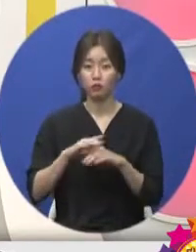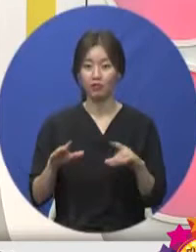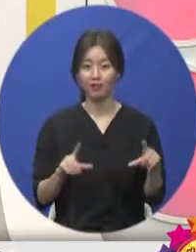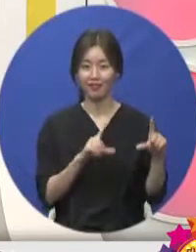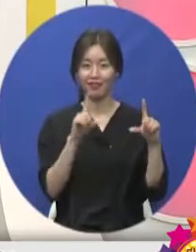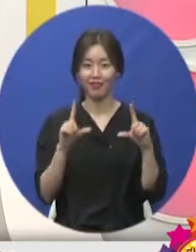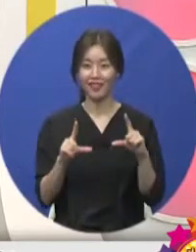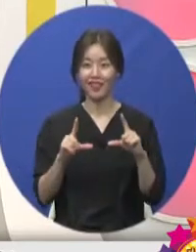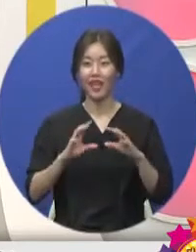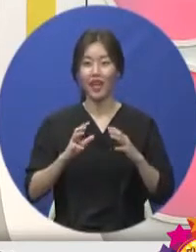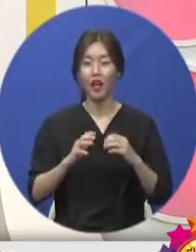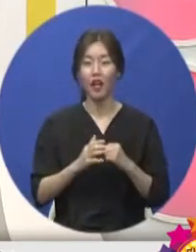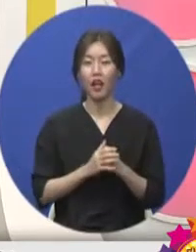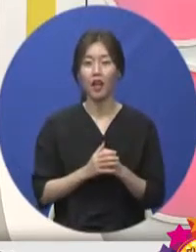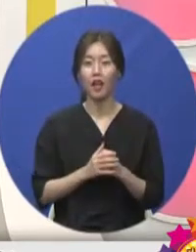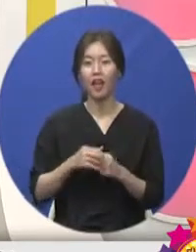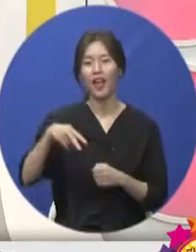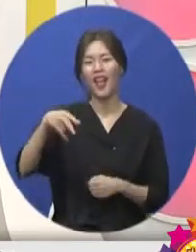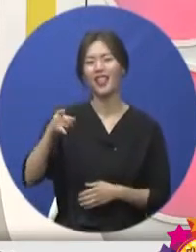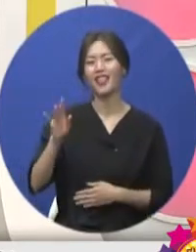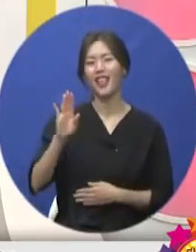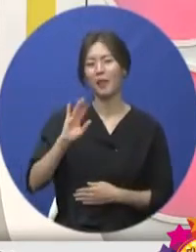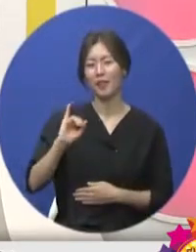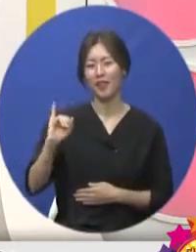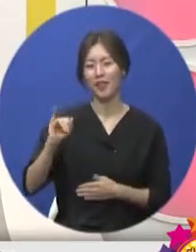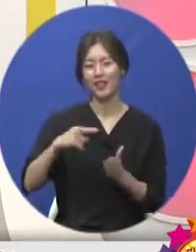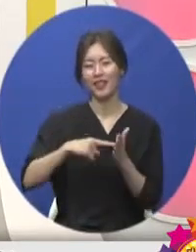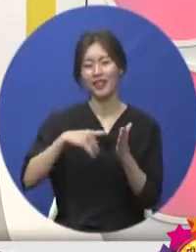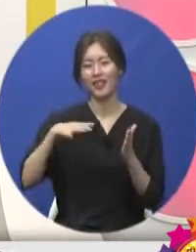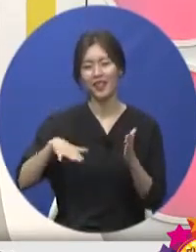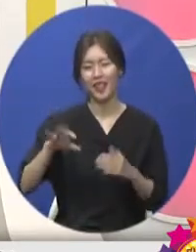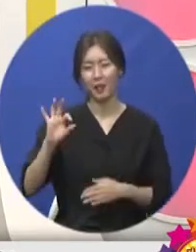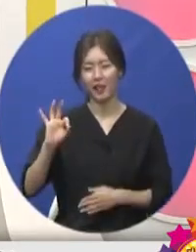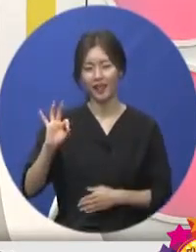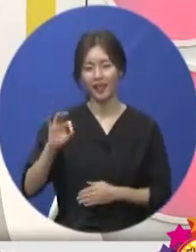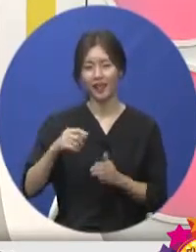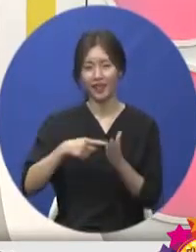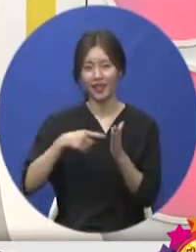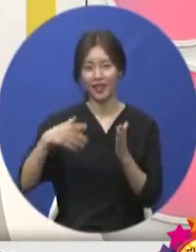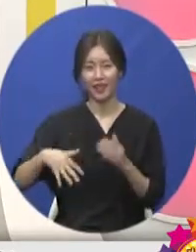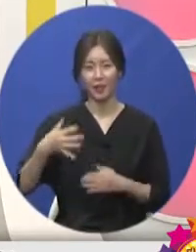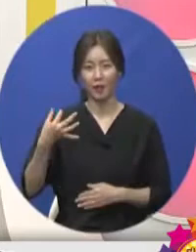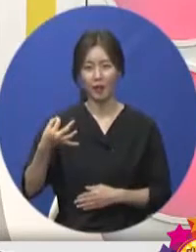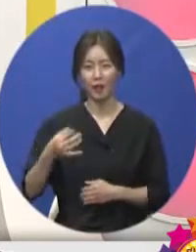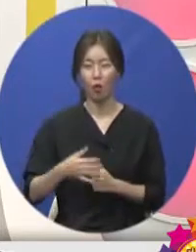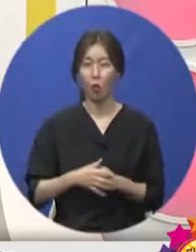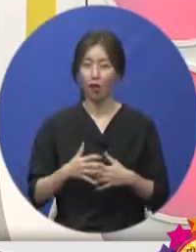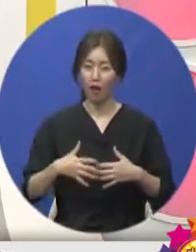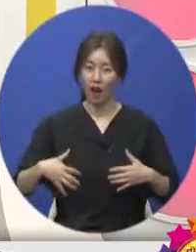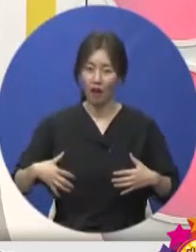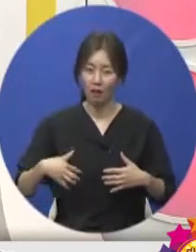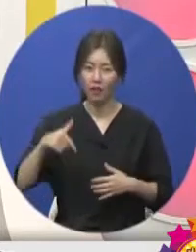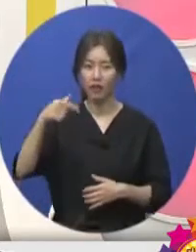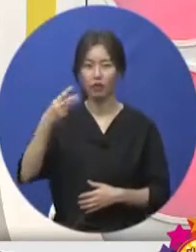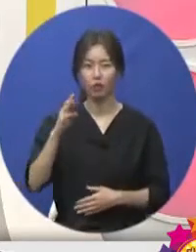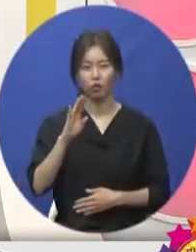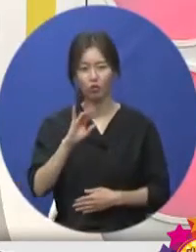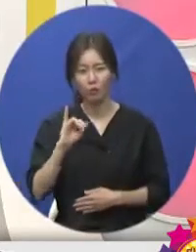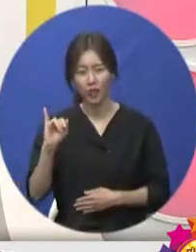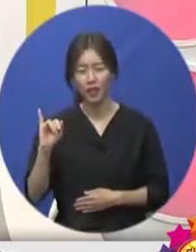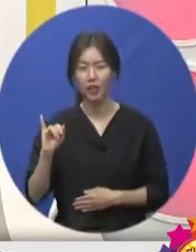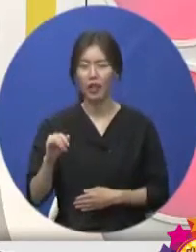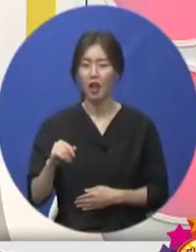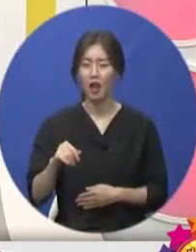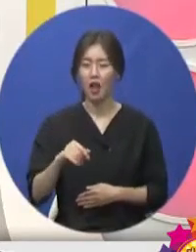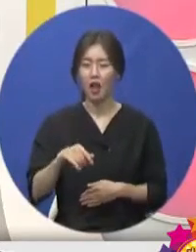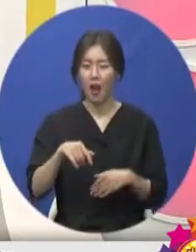만들고. 어떤 비지? 전혀 생각 안 해요. 세비. 세비. 세비 받으니까 열심히 잘하라고요, 세비. 하, 오늘 갈비, 굴비, 세비, 뭐 예.